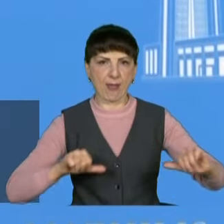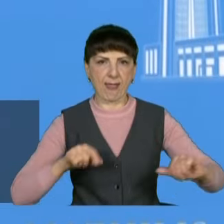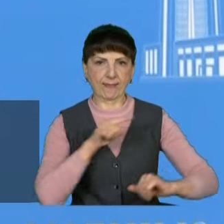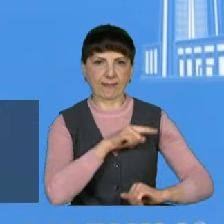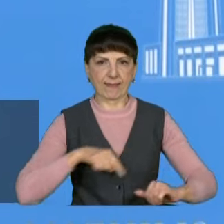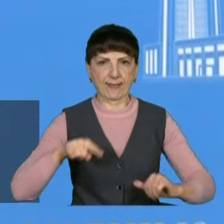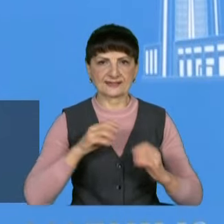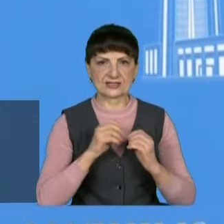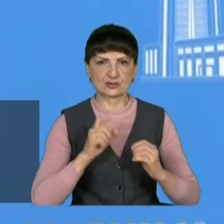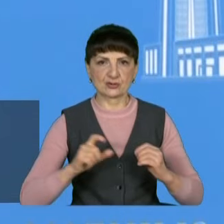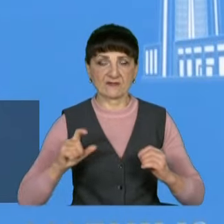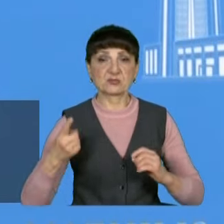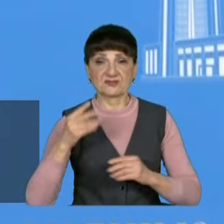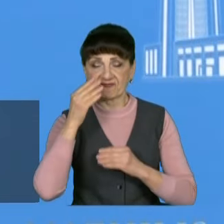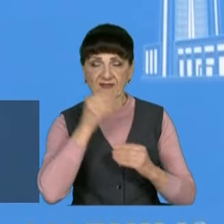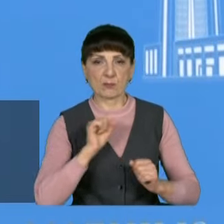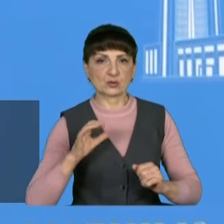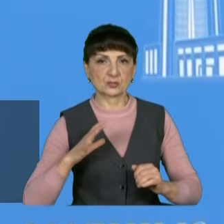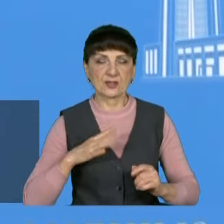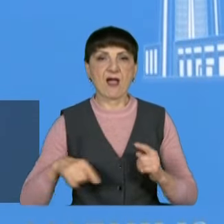суда присяжных. Почему? Потому что они